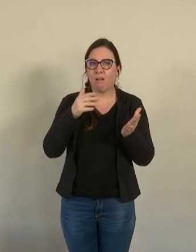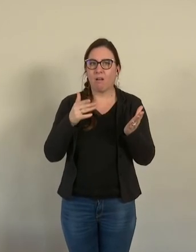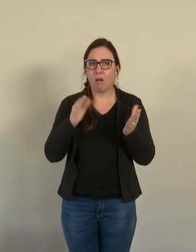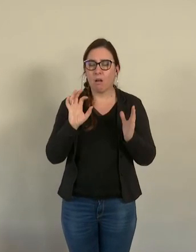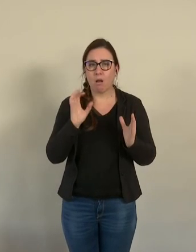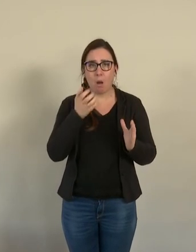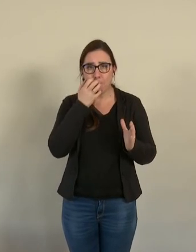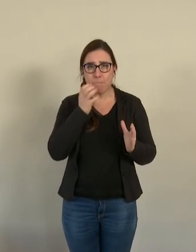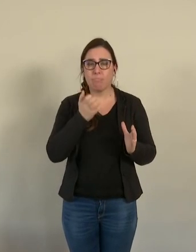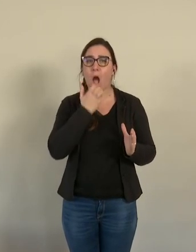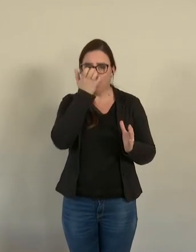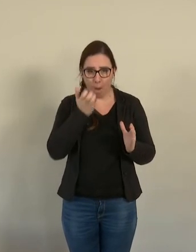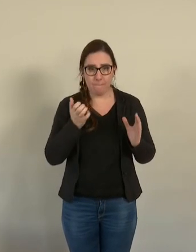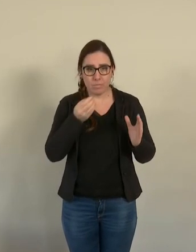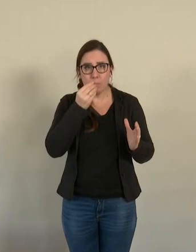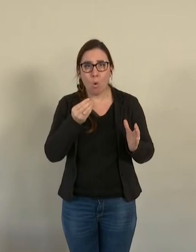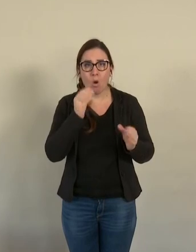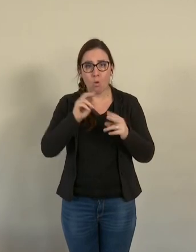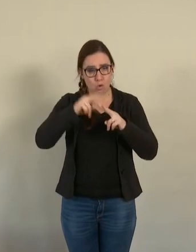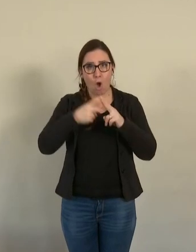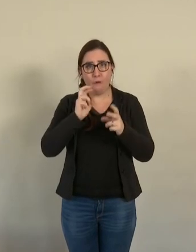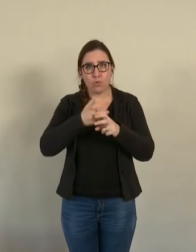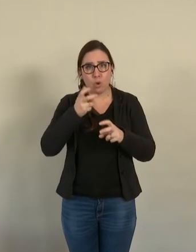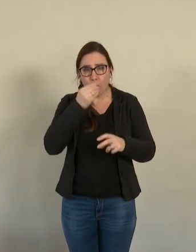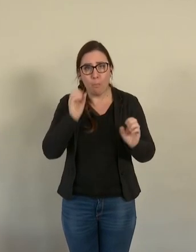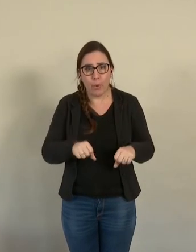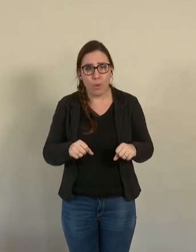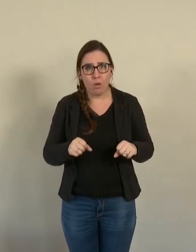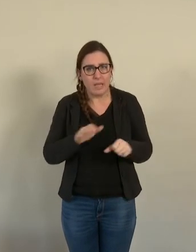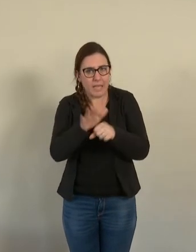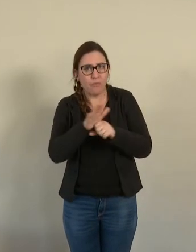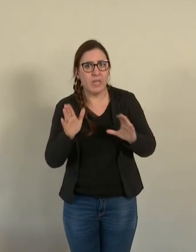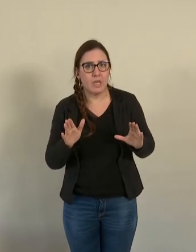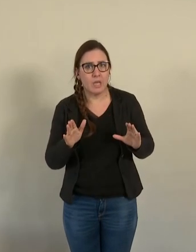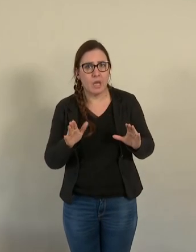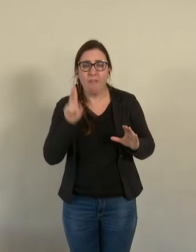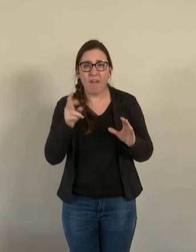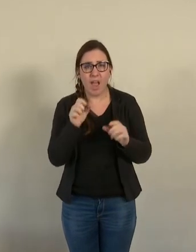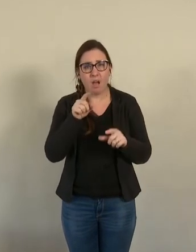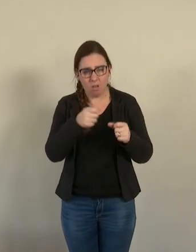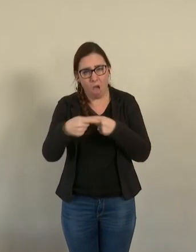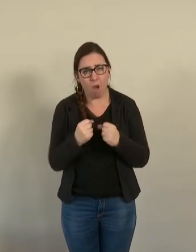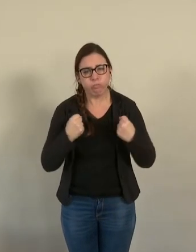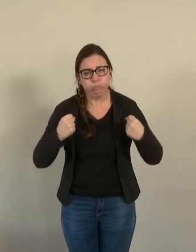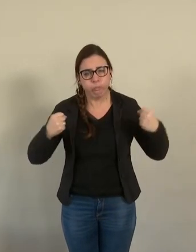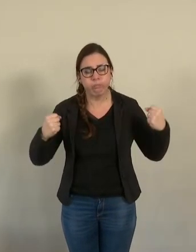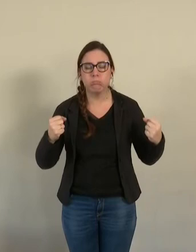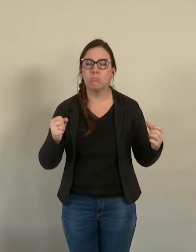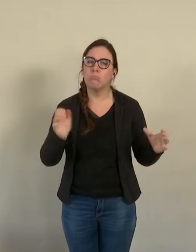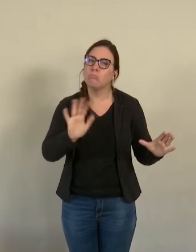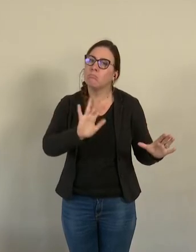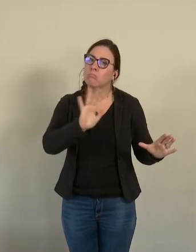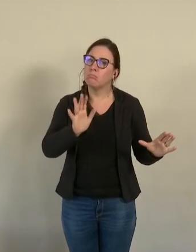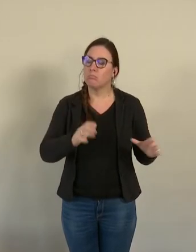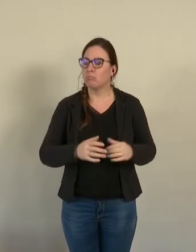pomme au petit- dééjeuner c'est déjà pas mal ou un œuf dur voyez ce genre de chose je suis pas sûr que ça tende vers l'obésité donc avoir de toute